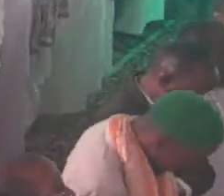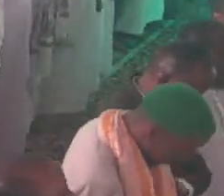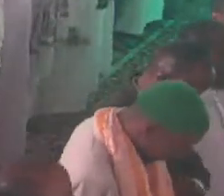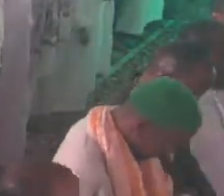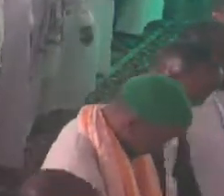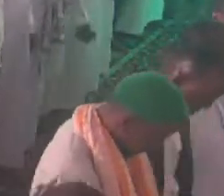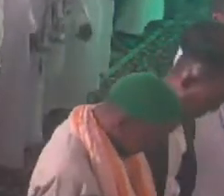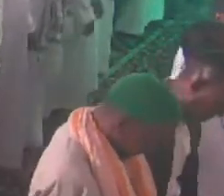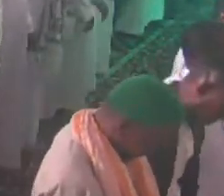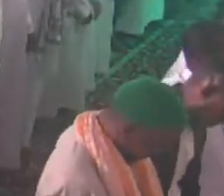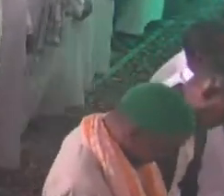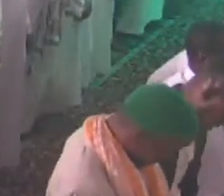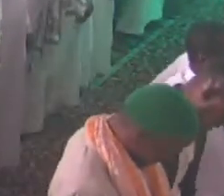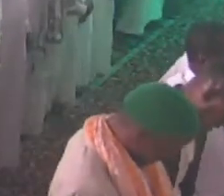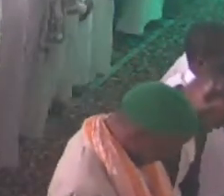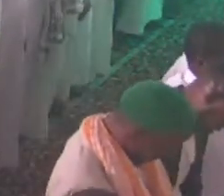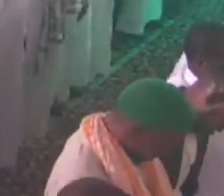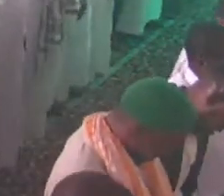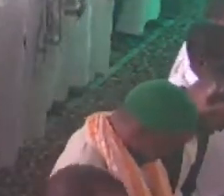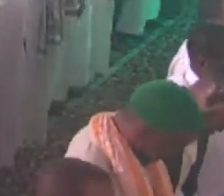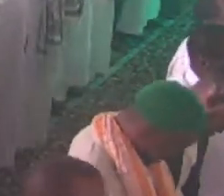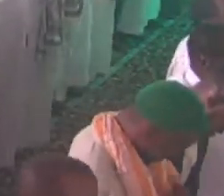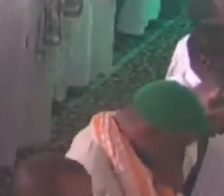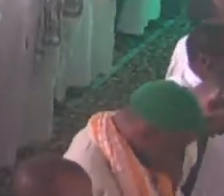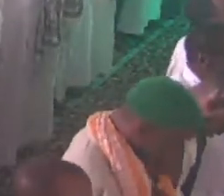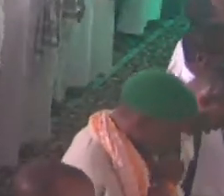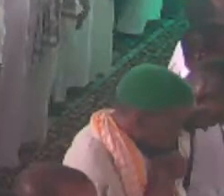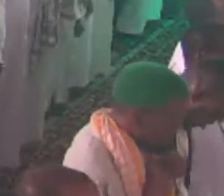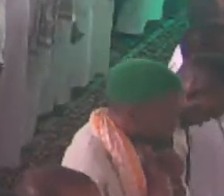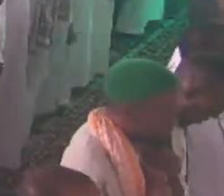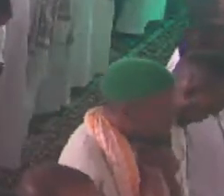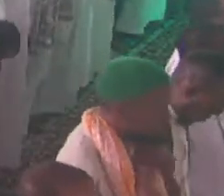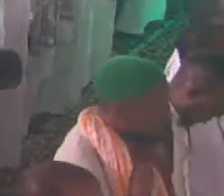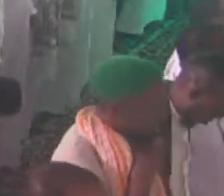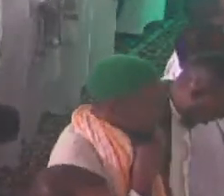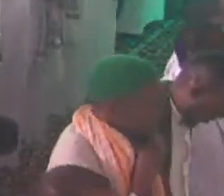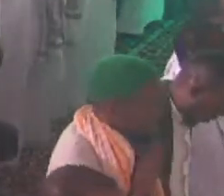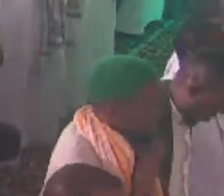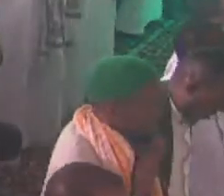لا إله إلا الله.